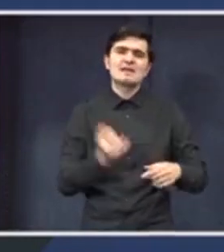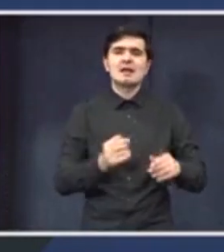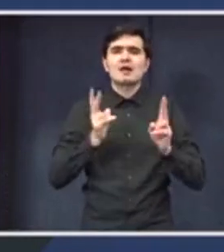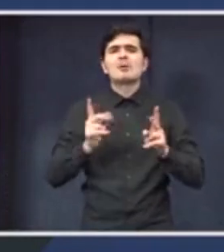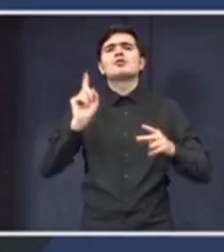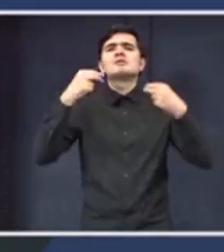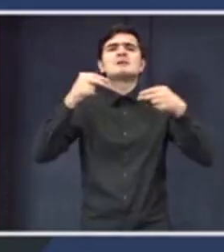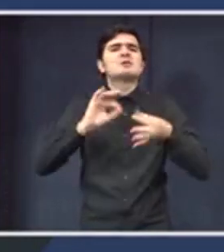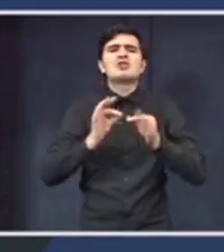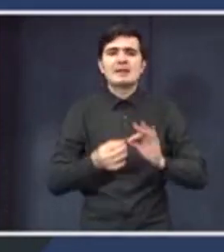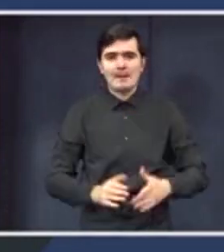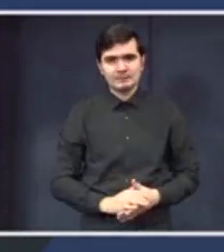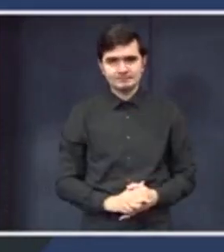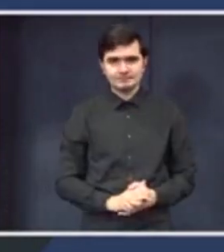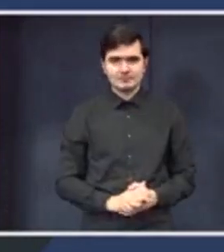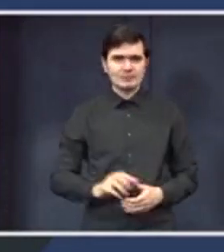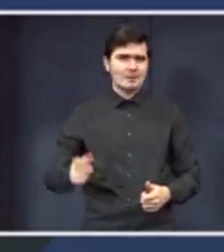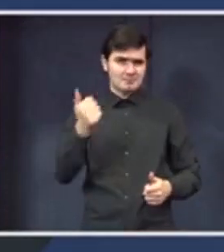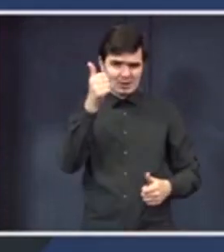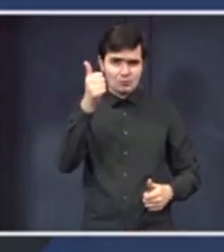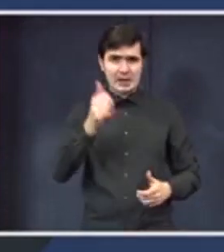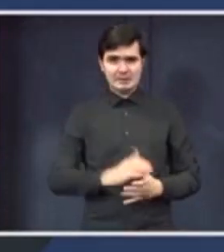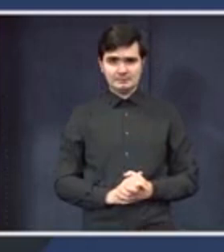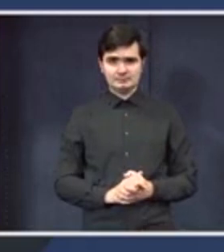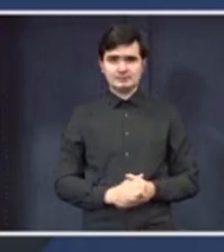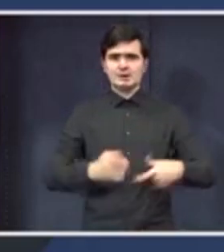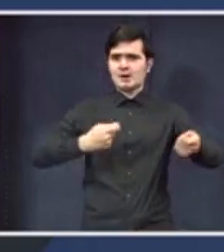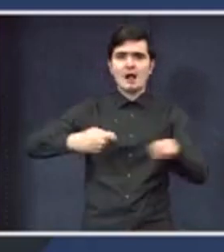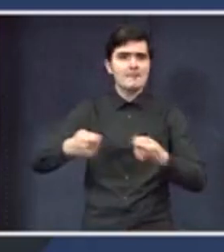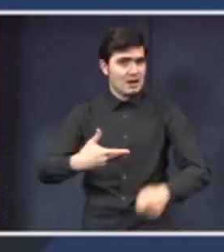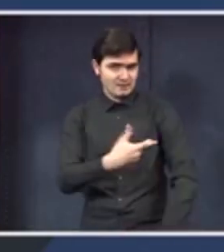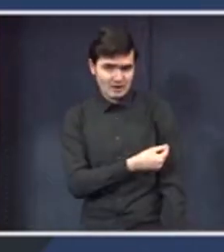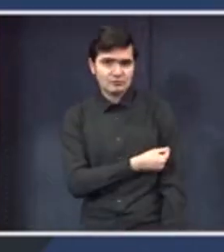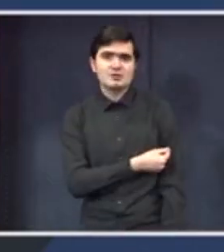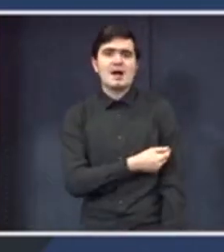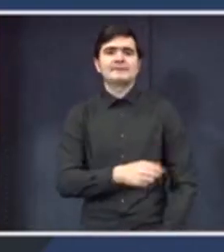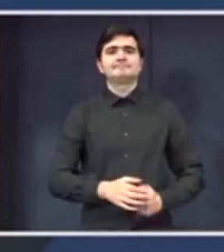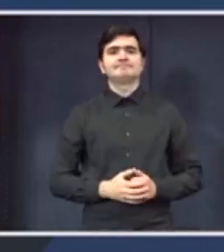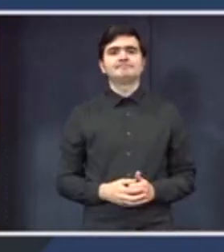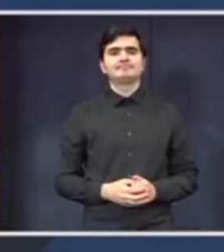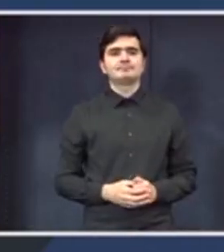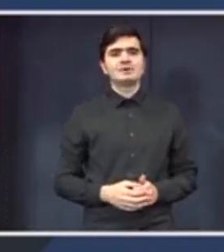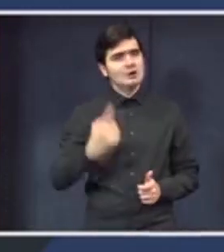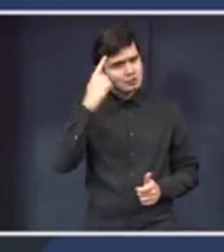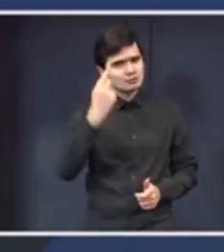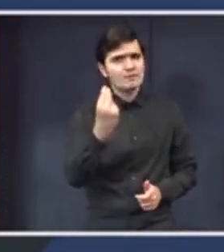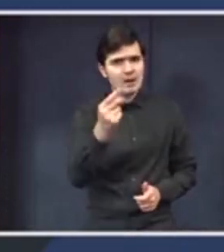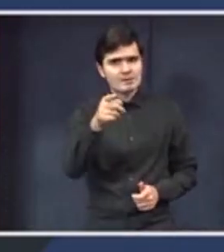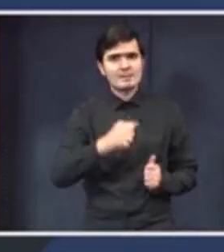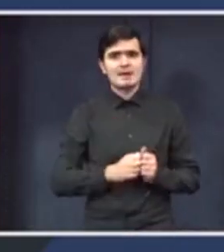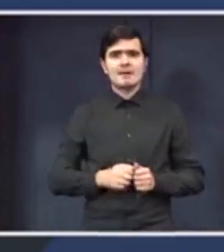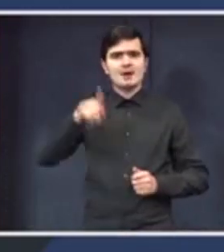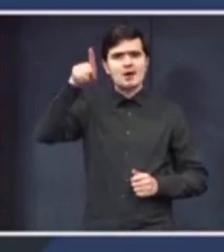refer. În primul rând, campania de vaccinare. Știți foarte bine,